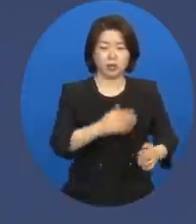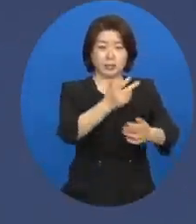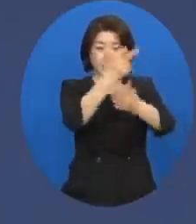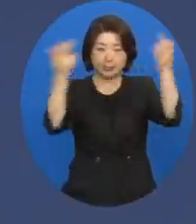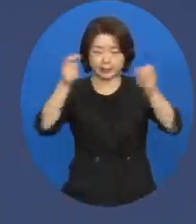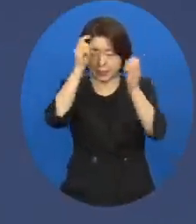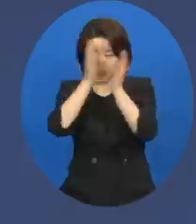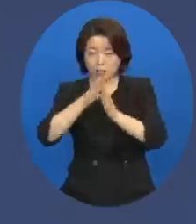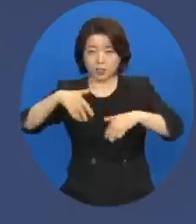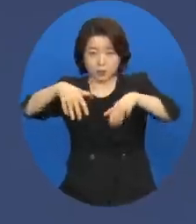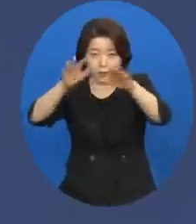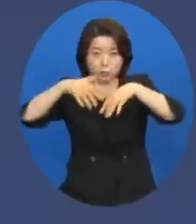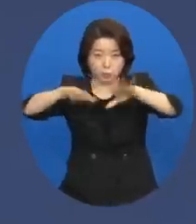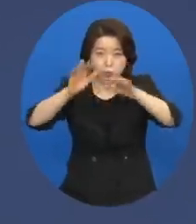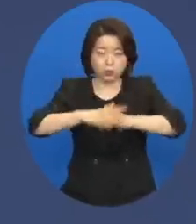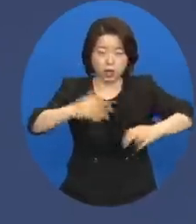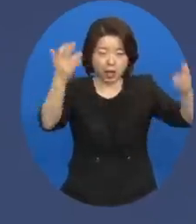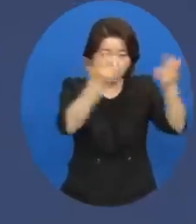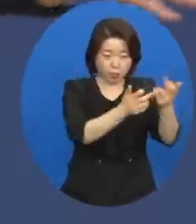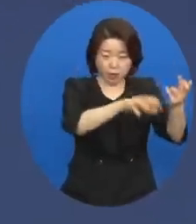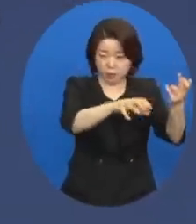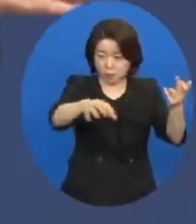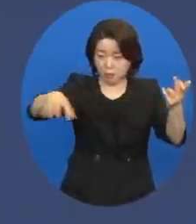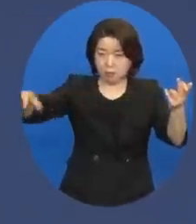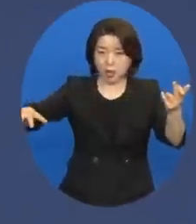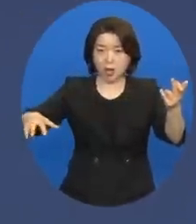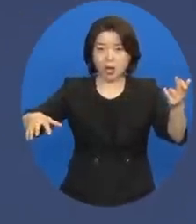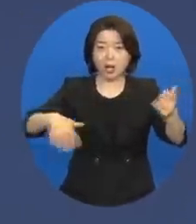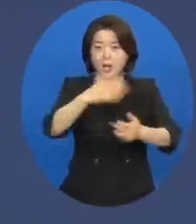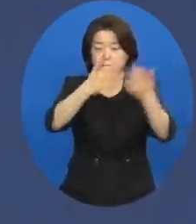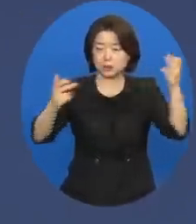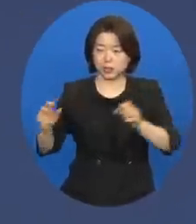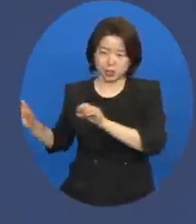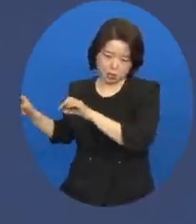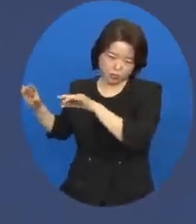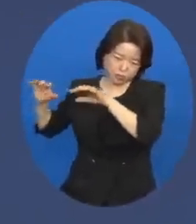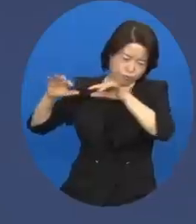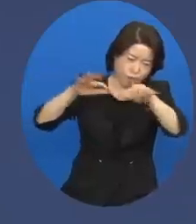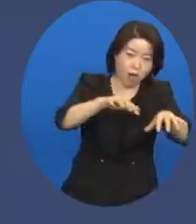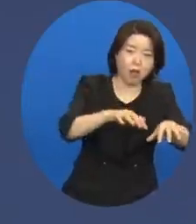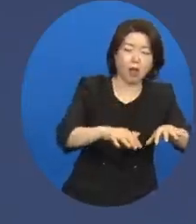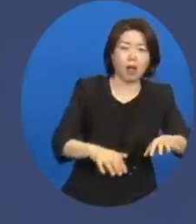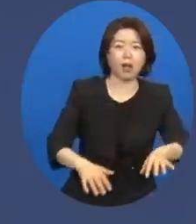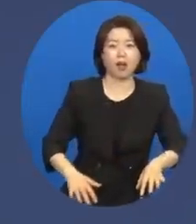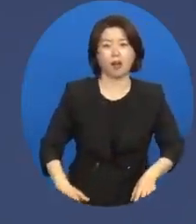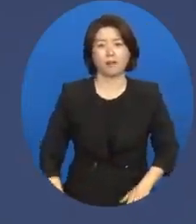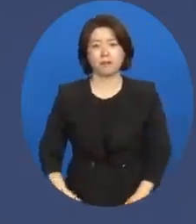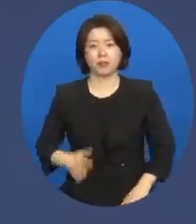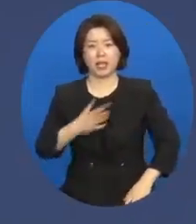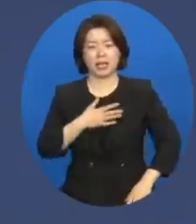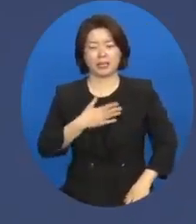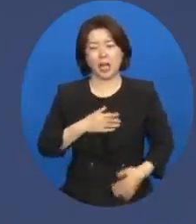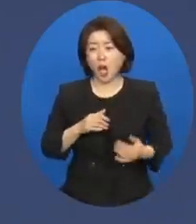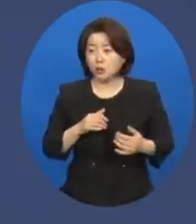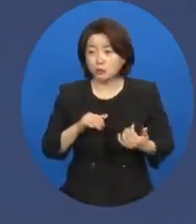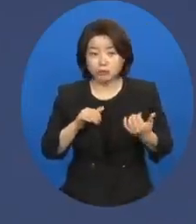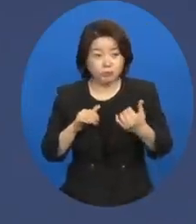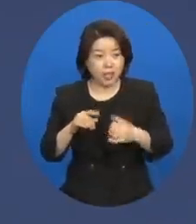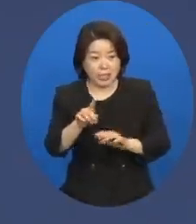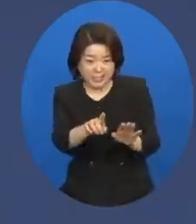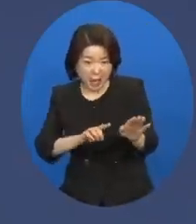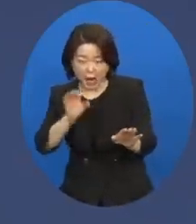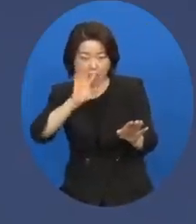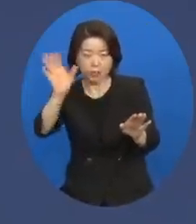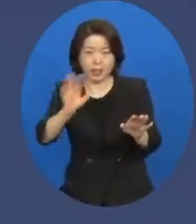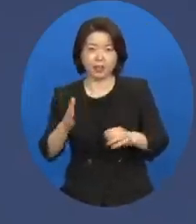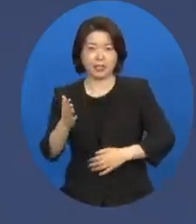막 골짜기마다 막 전국 산에 골짜기마다 밀려들기 시작하는데 얼마나 나도 또 뒤질세라.